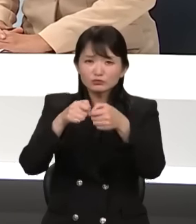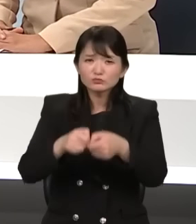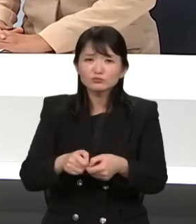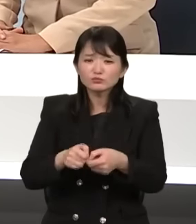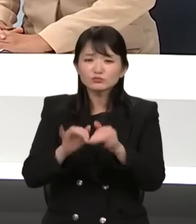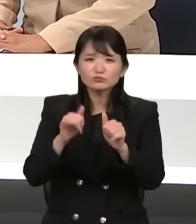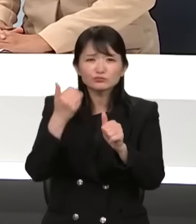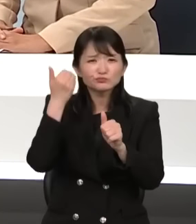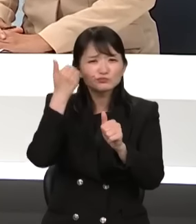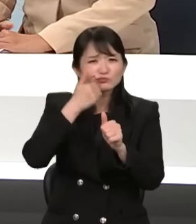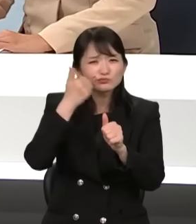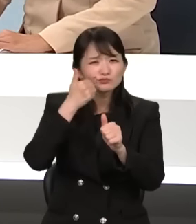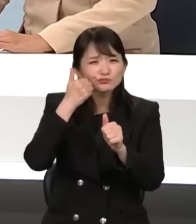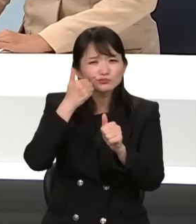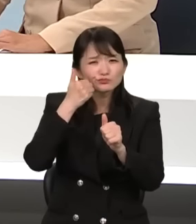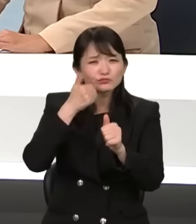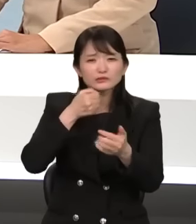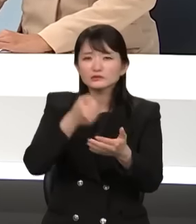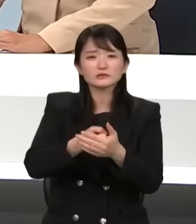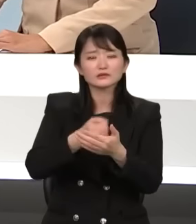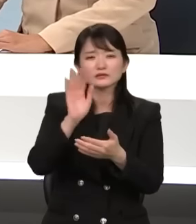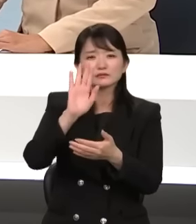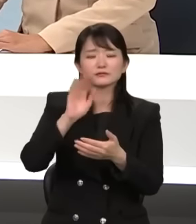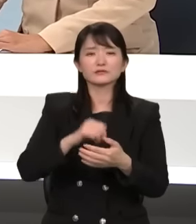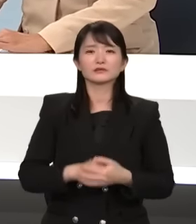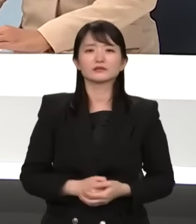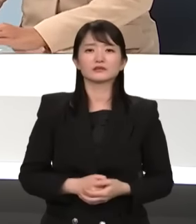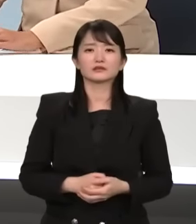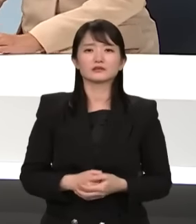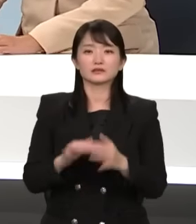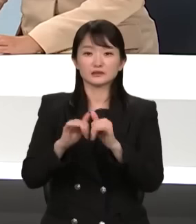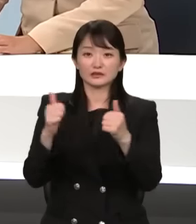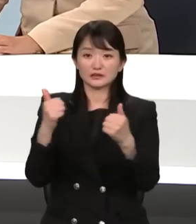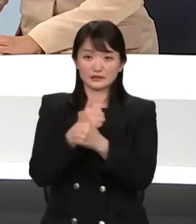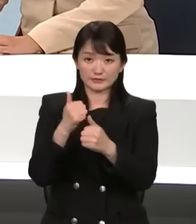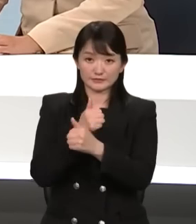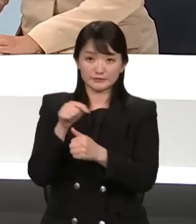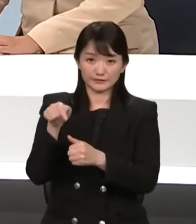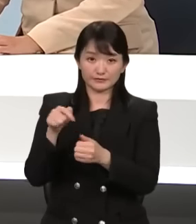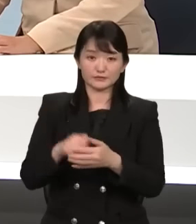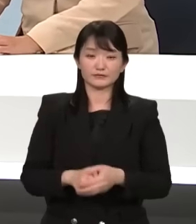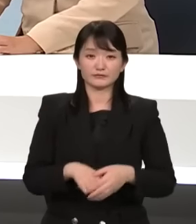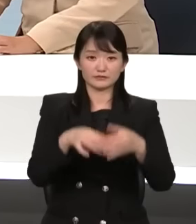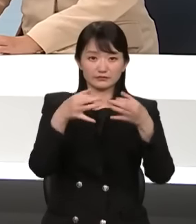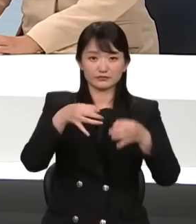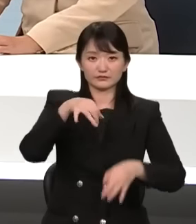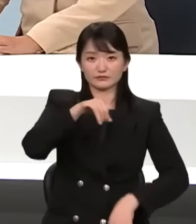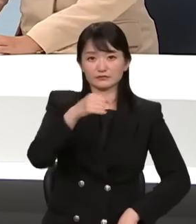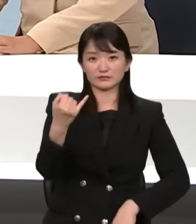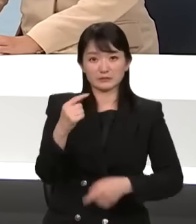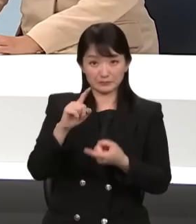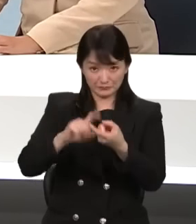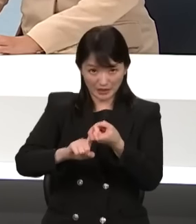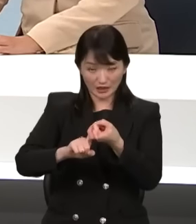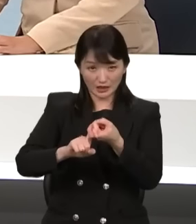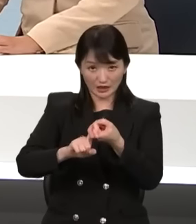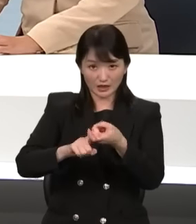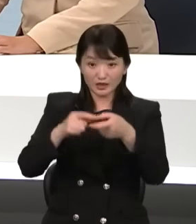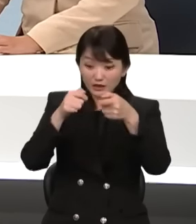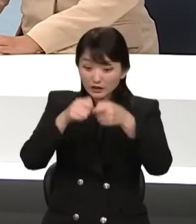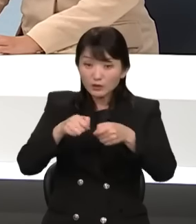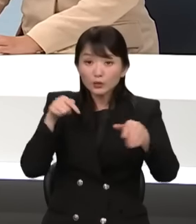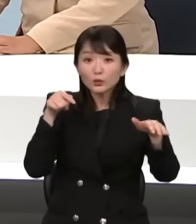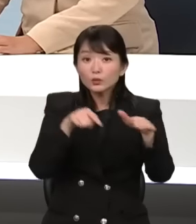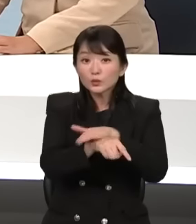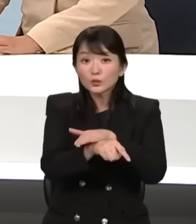사과의 대상을 특정하지 않았습니다 그리고 인적 개편 관련해서는 즉 김건희 여사 라인 이에 대해서 구체적